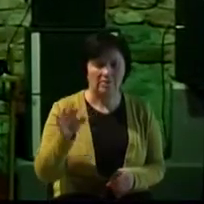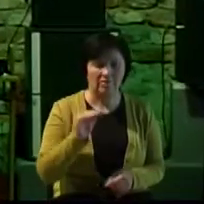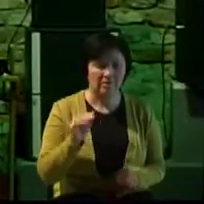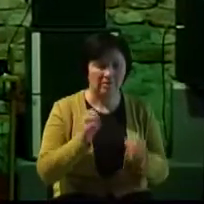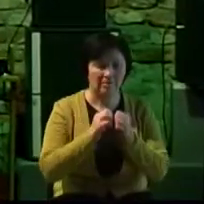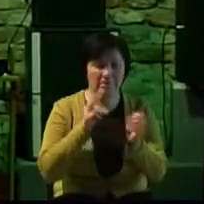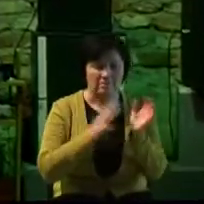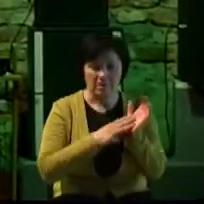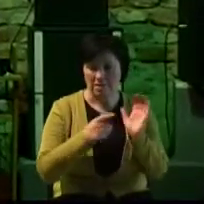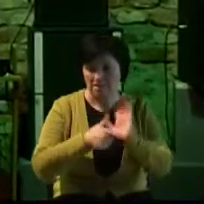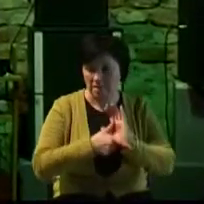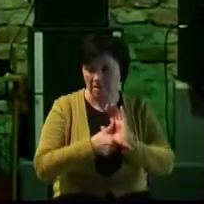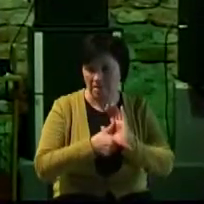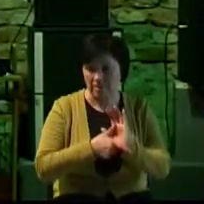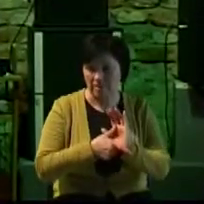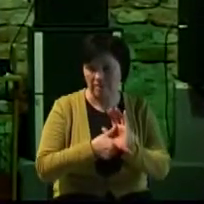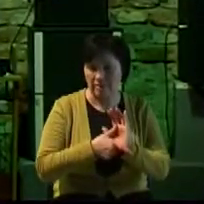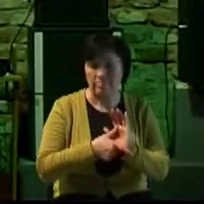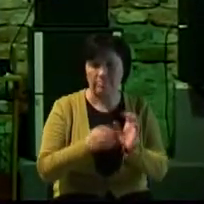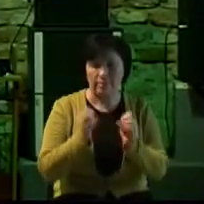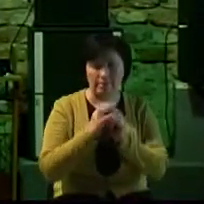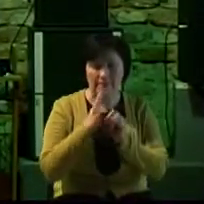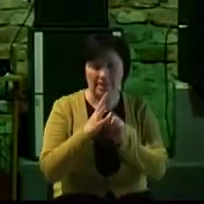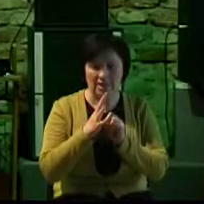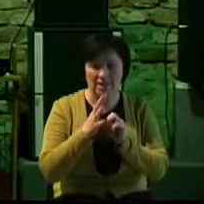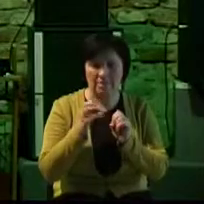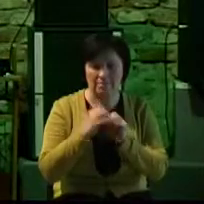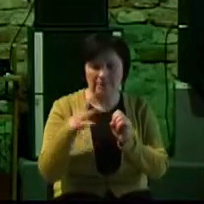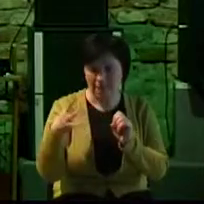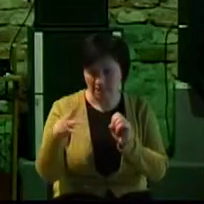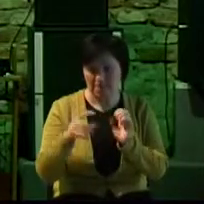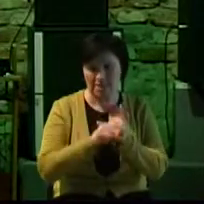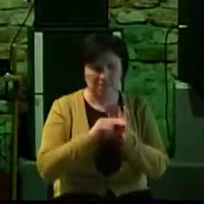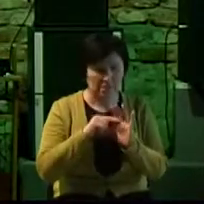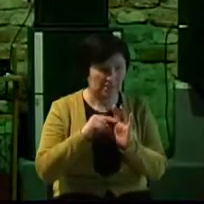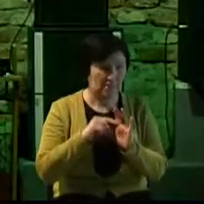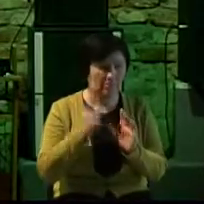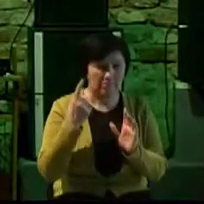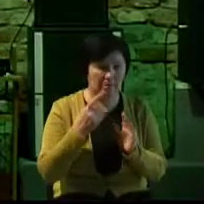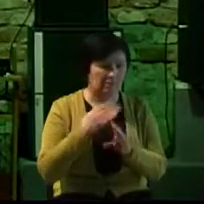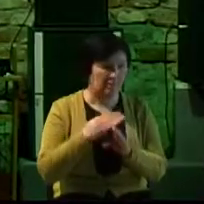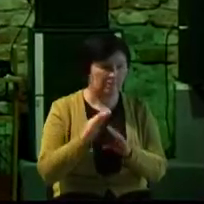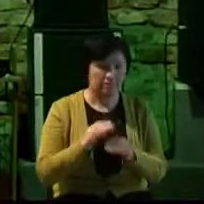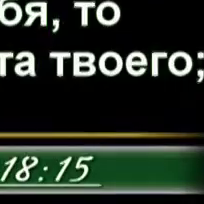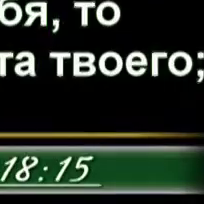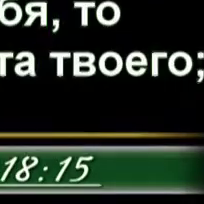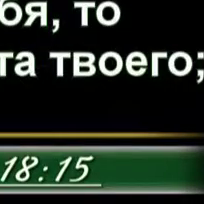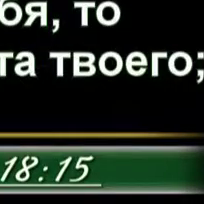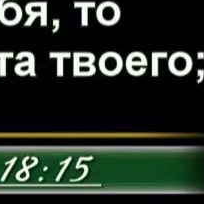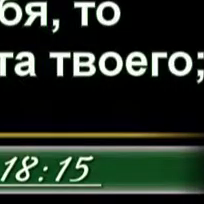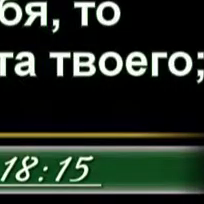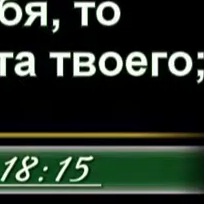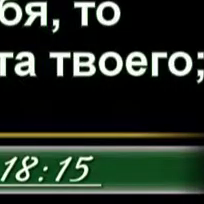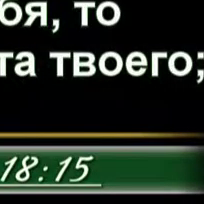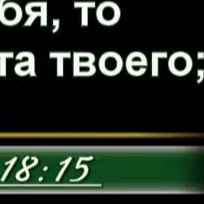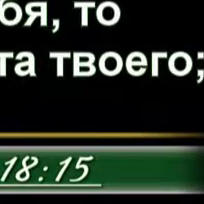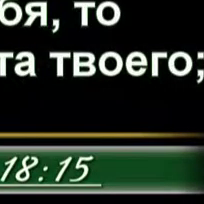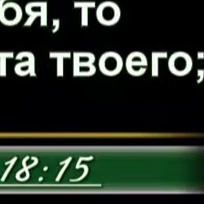18 глава, и мы будем читать 15 стих. Первую часть стиха. «Если